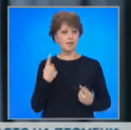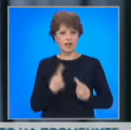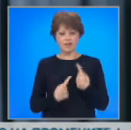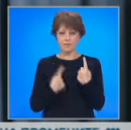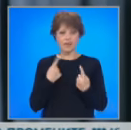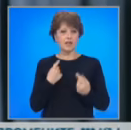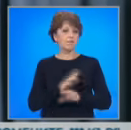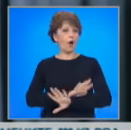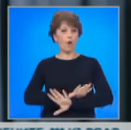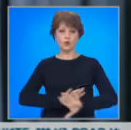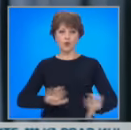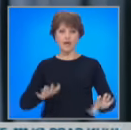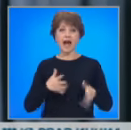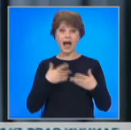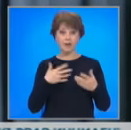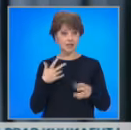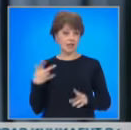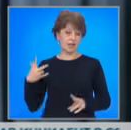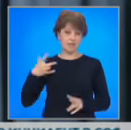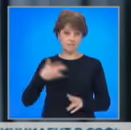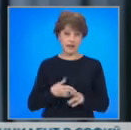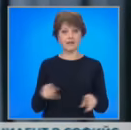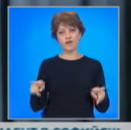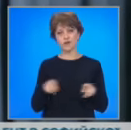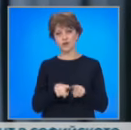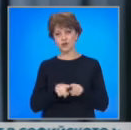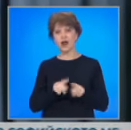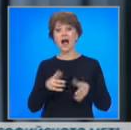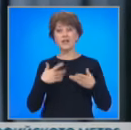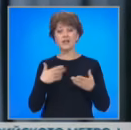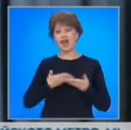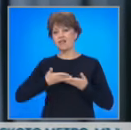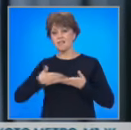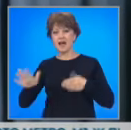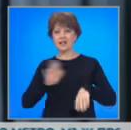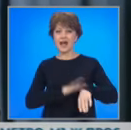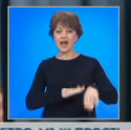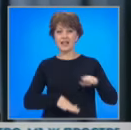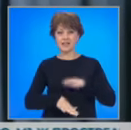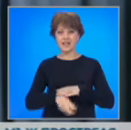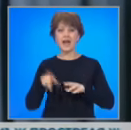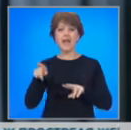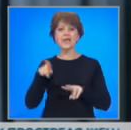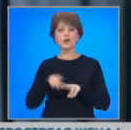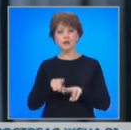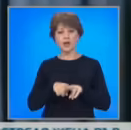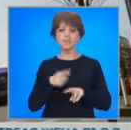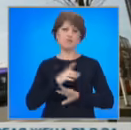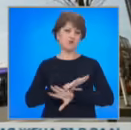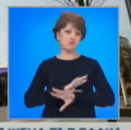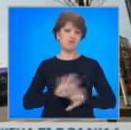ние сме готови. Ако искате да престанат, също. Ако искате да махнат ръцете си от Йерусалим, също сме